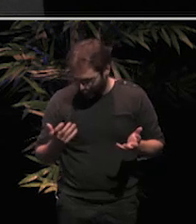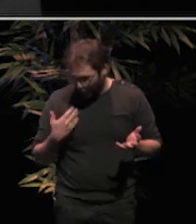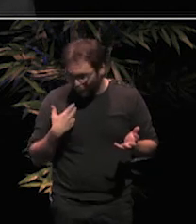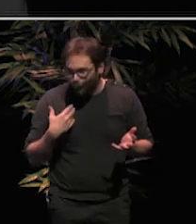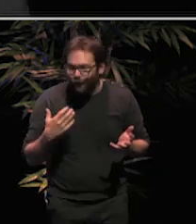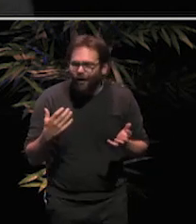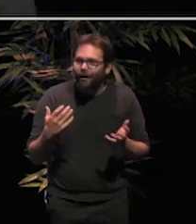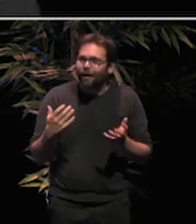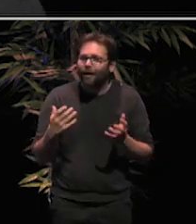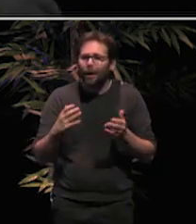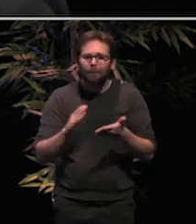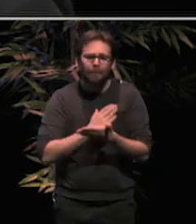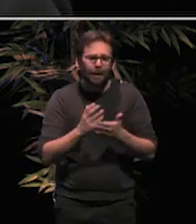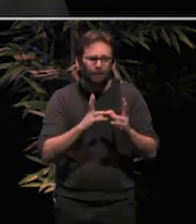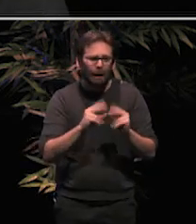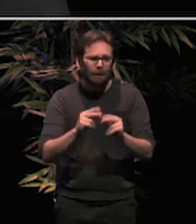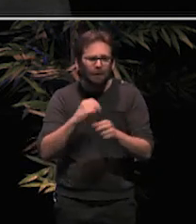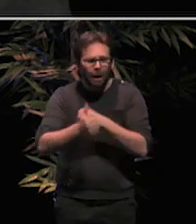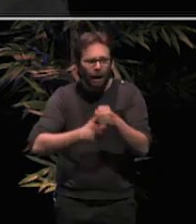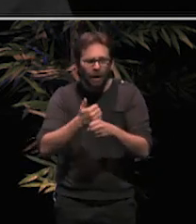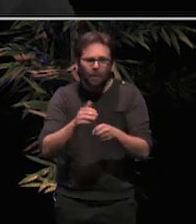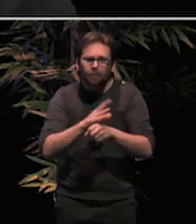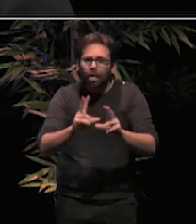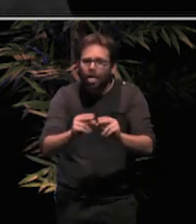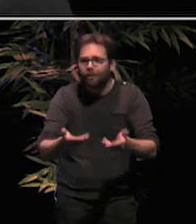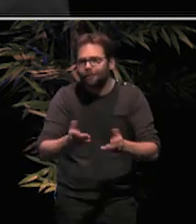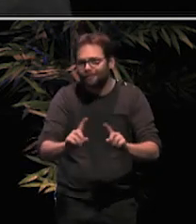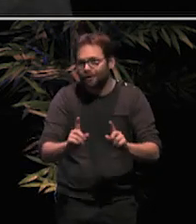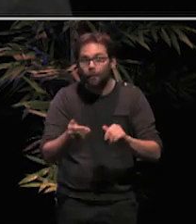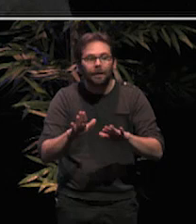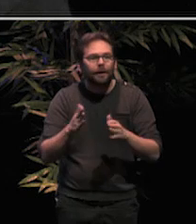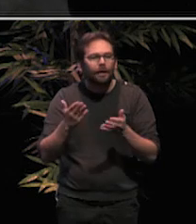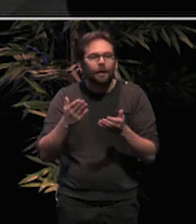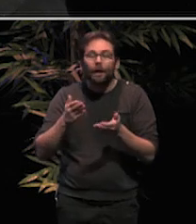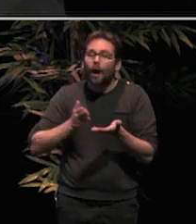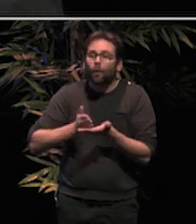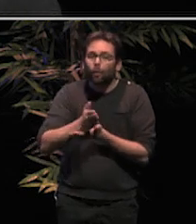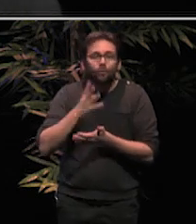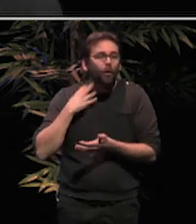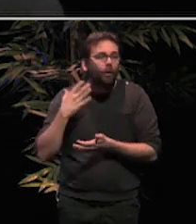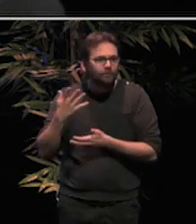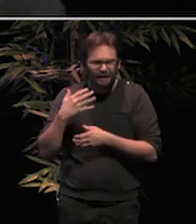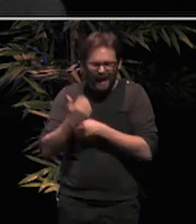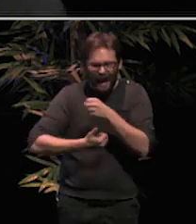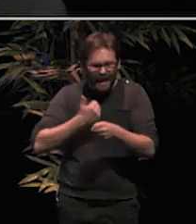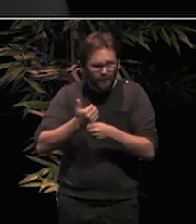peut-être balayer toute la préparation sur une saison, mais un objectif comme le Rhum, ça a été une préparation sur quasiment une année.